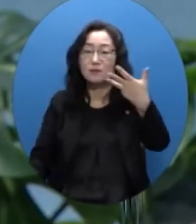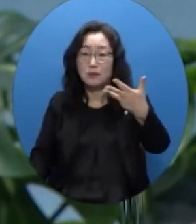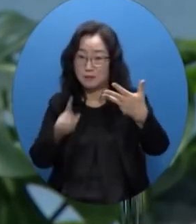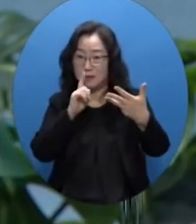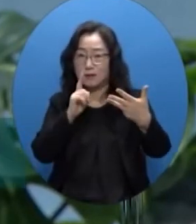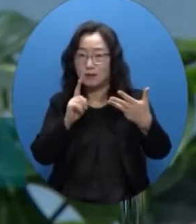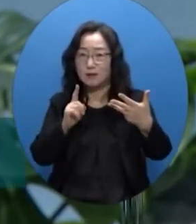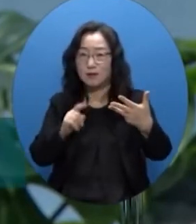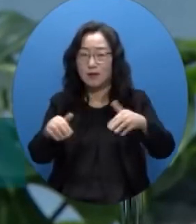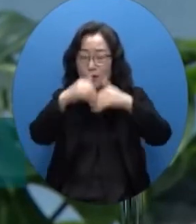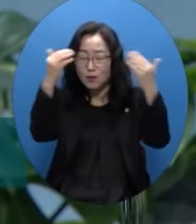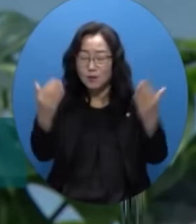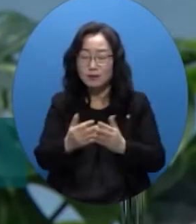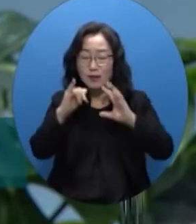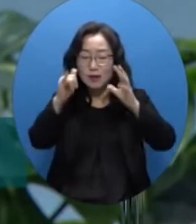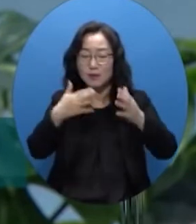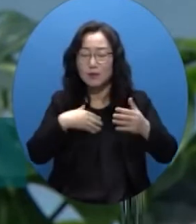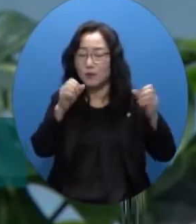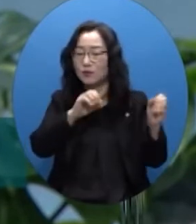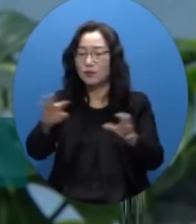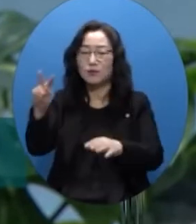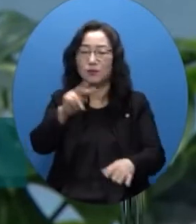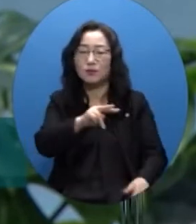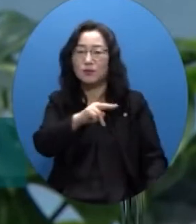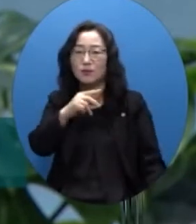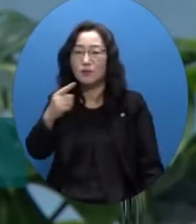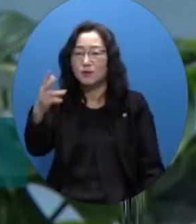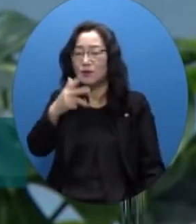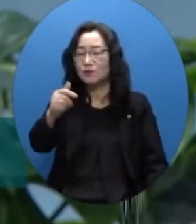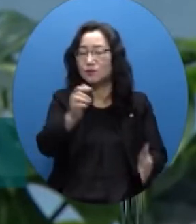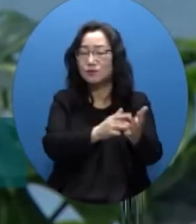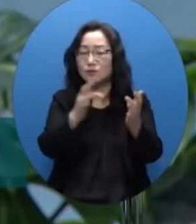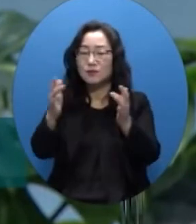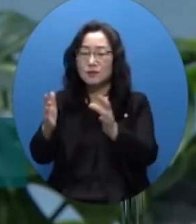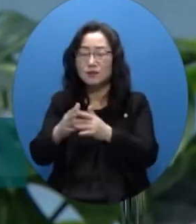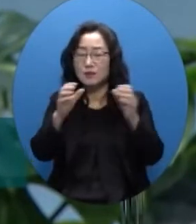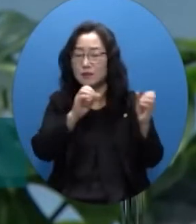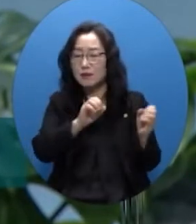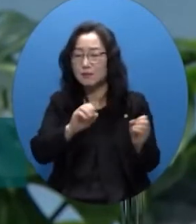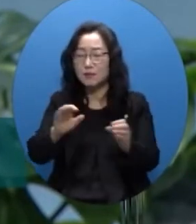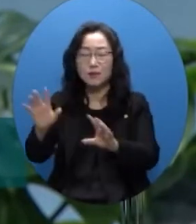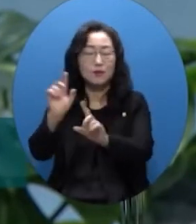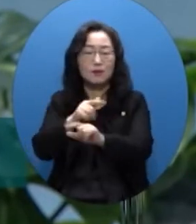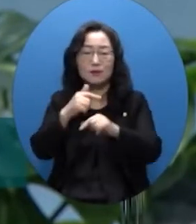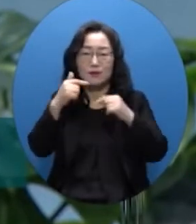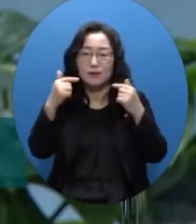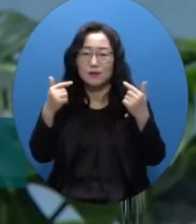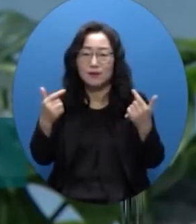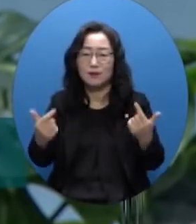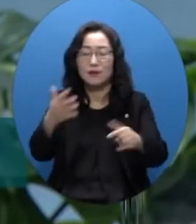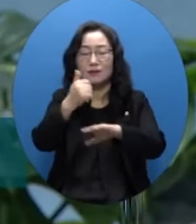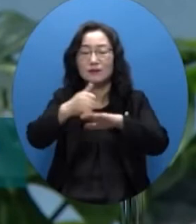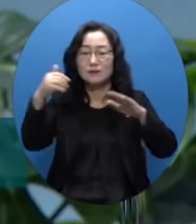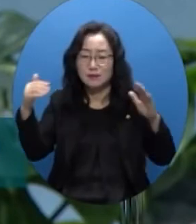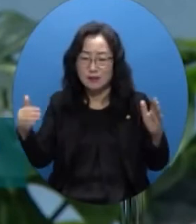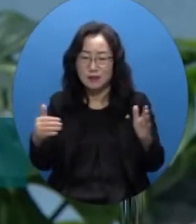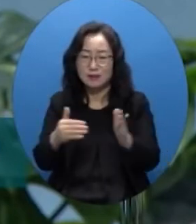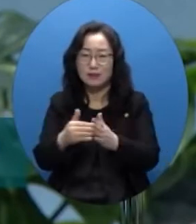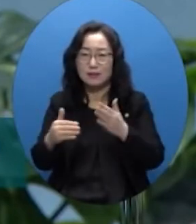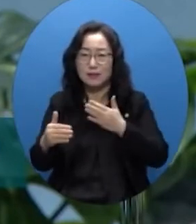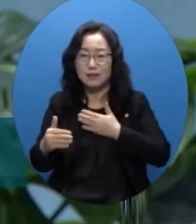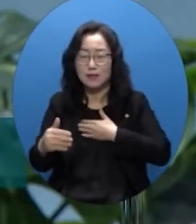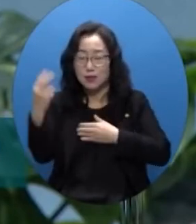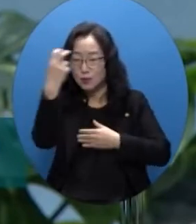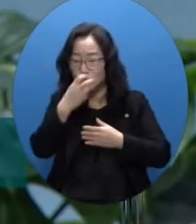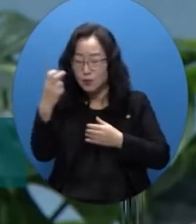있습니다 온 새삼 알 버려도 주 에수 안 버려 그 가지